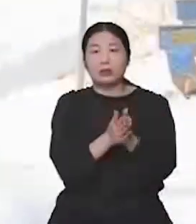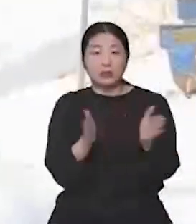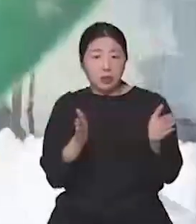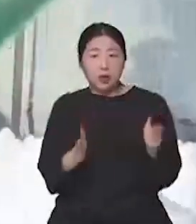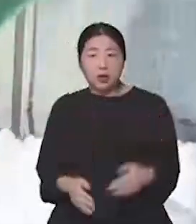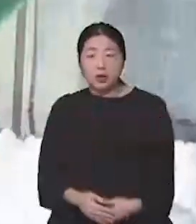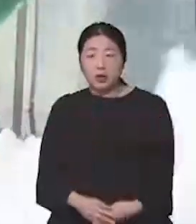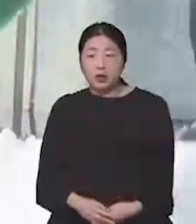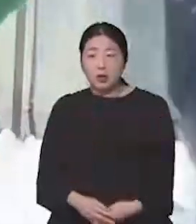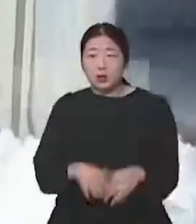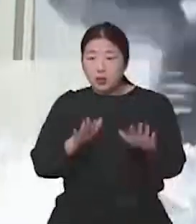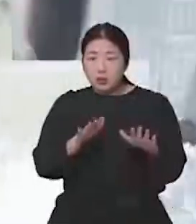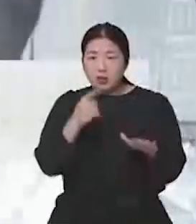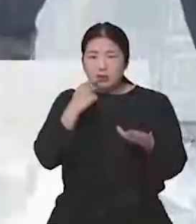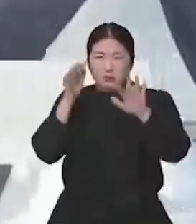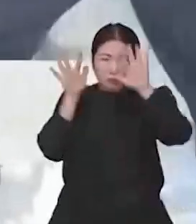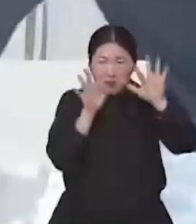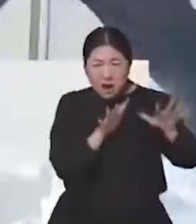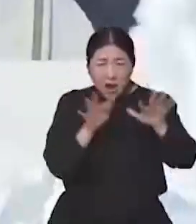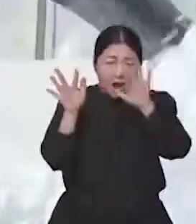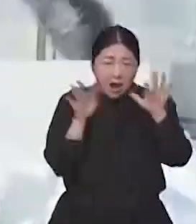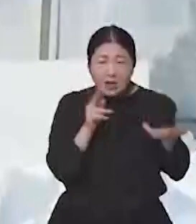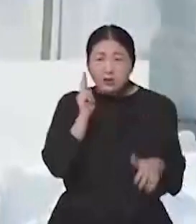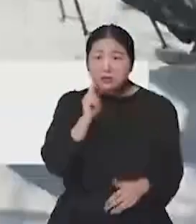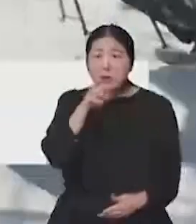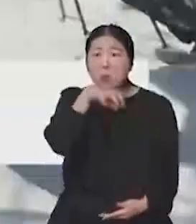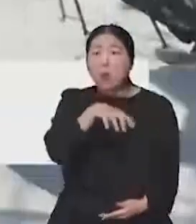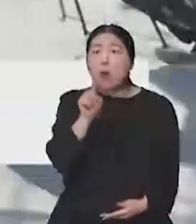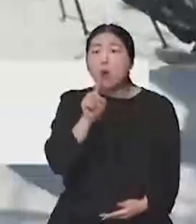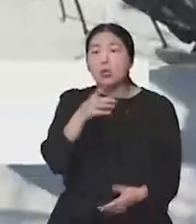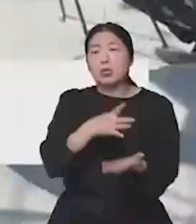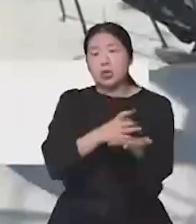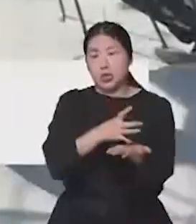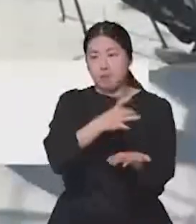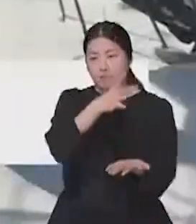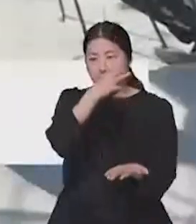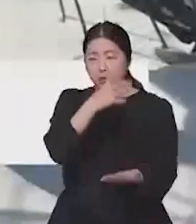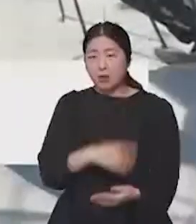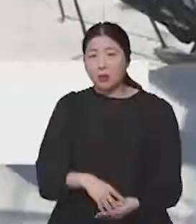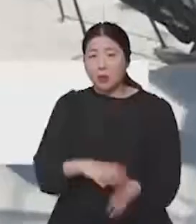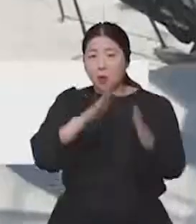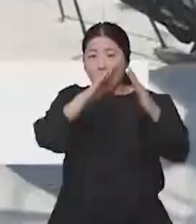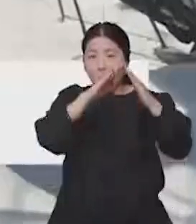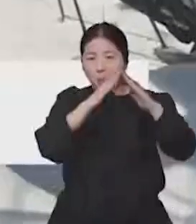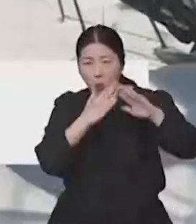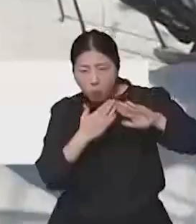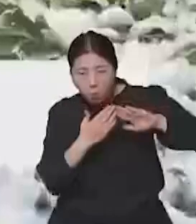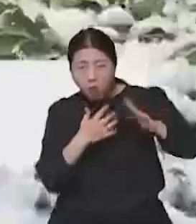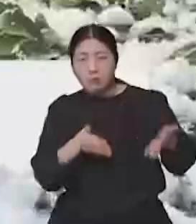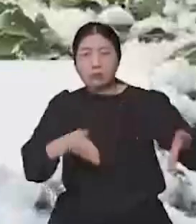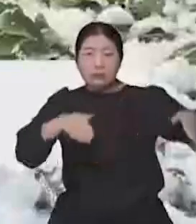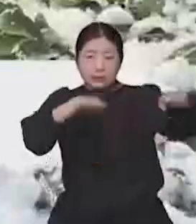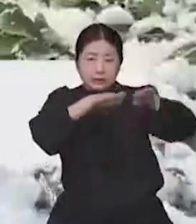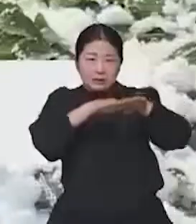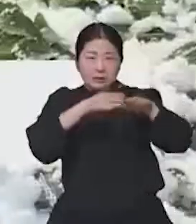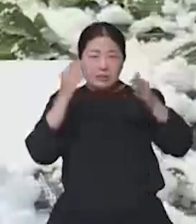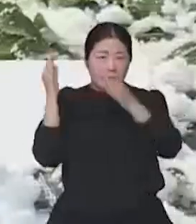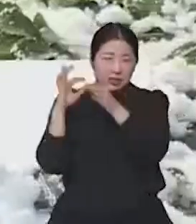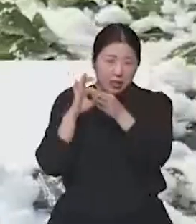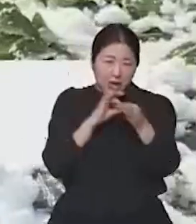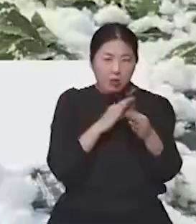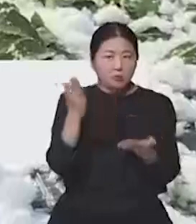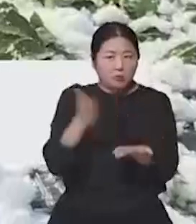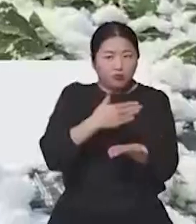시작됐습니다. 이번 폭설로 인해 가장 큰 피해를 입은 담양군. 무너진 시설하우스를 치우는 작업이